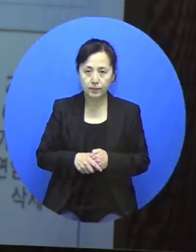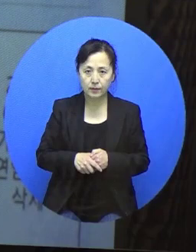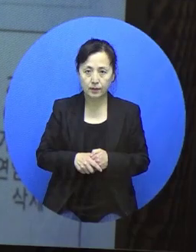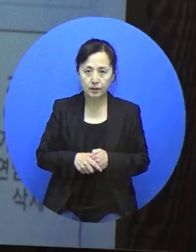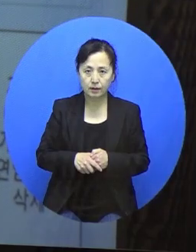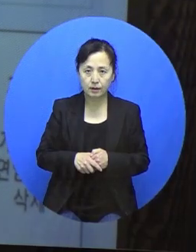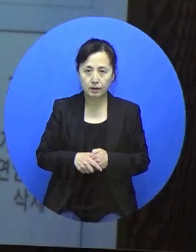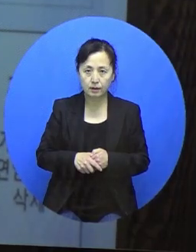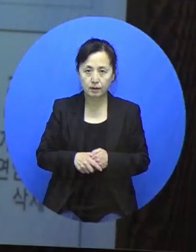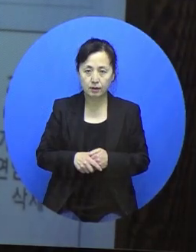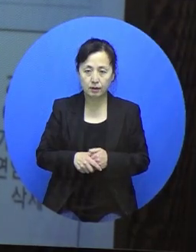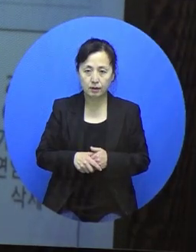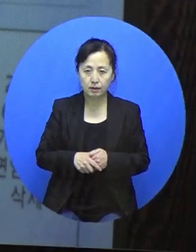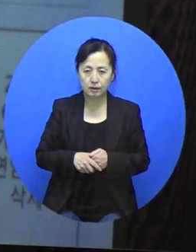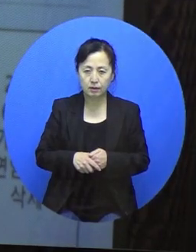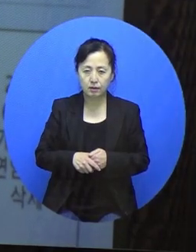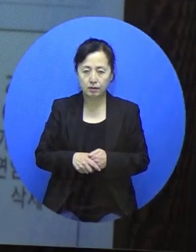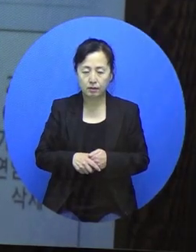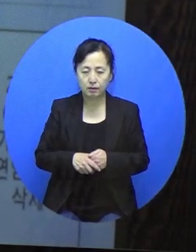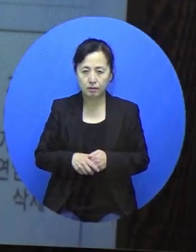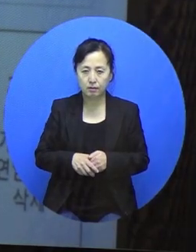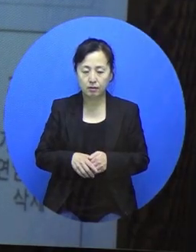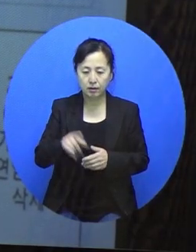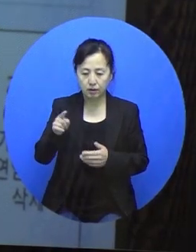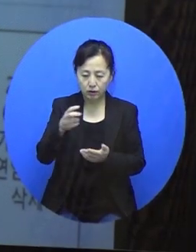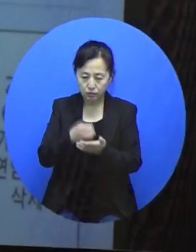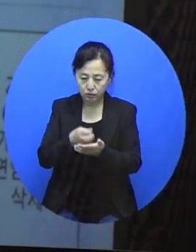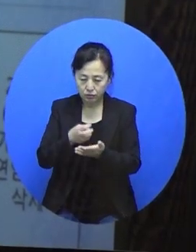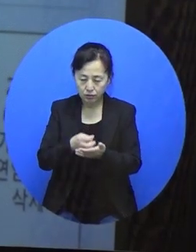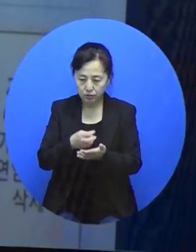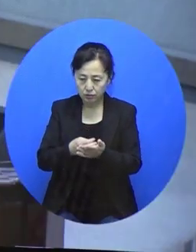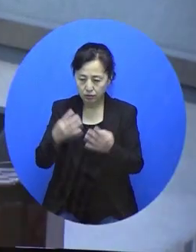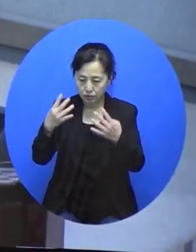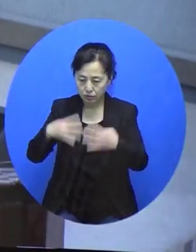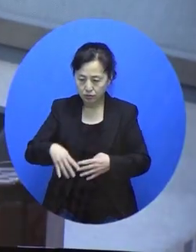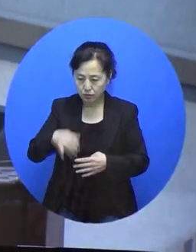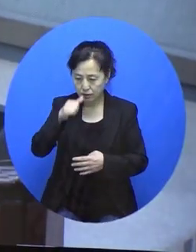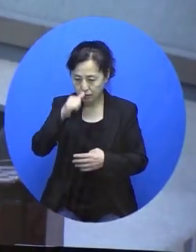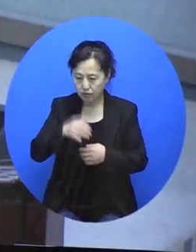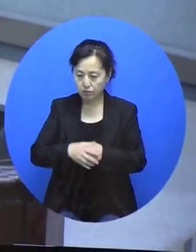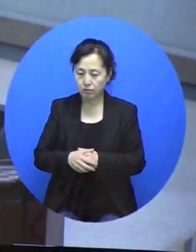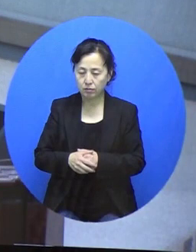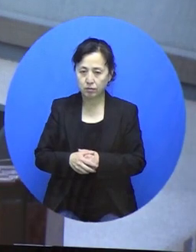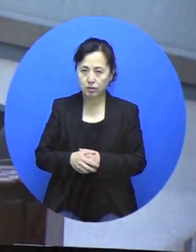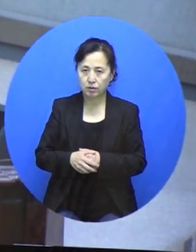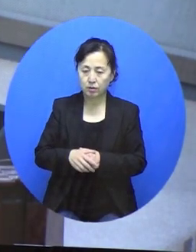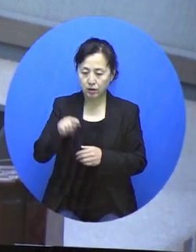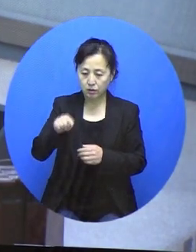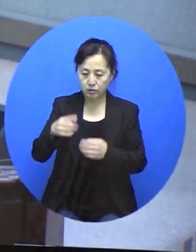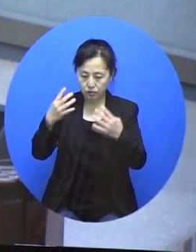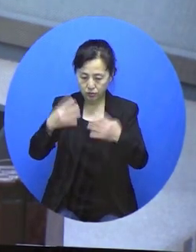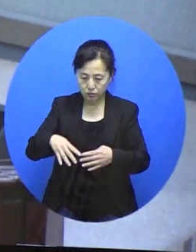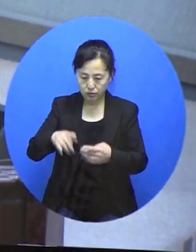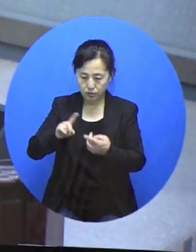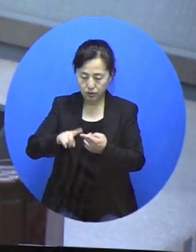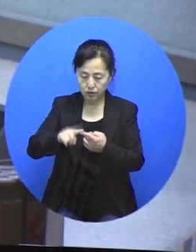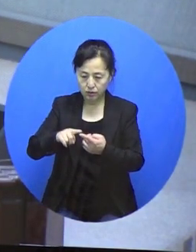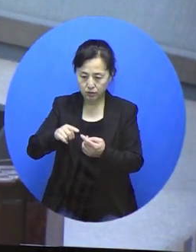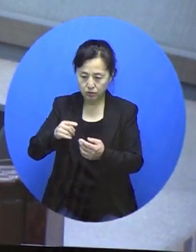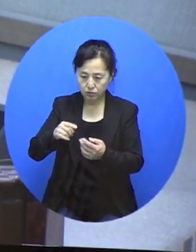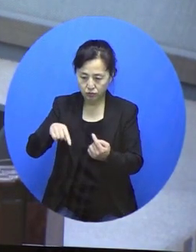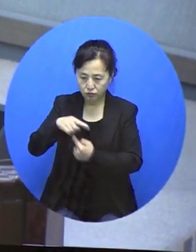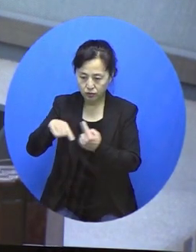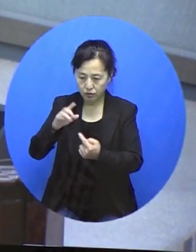시민협의체 공공의전 수원시민협의회 운영규약이 있고요. 조례에 따라서 운영규약에 따라 운영이 되고 있습니다. 근데 여기